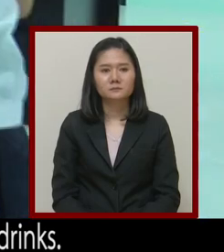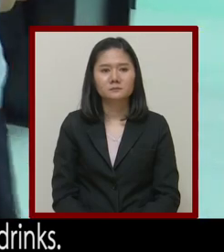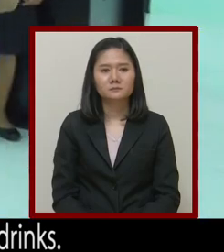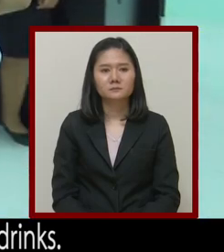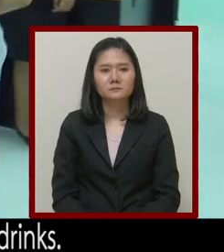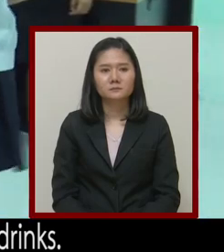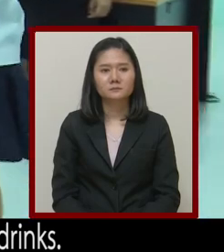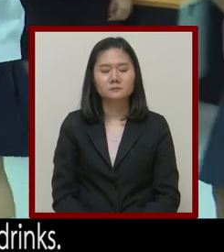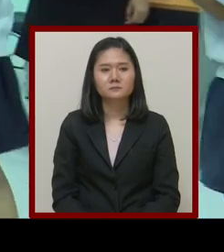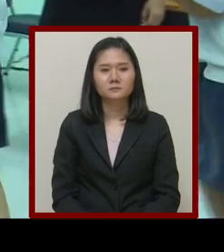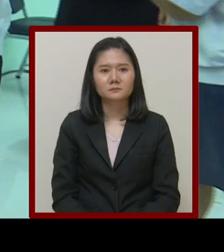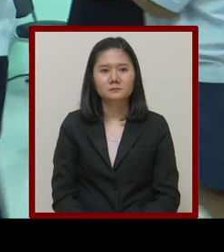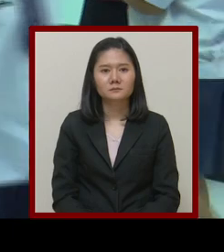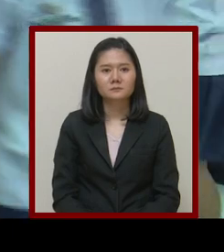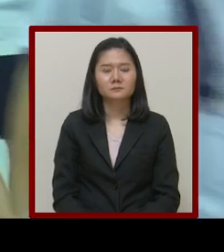สมุนไพร